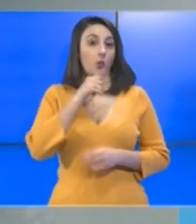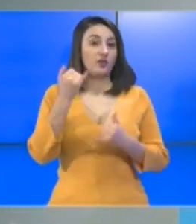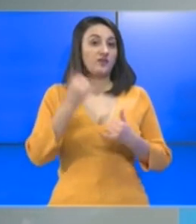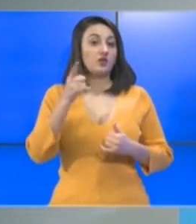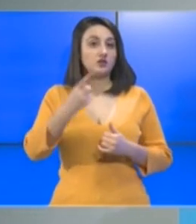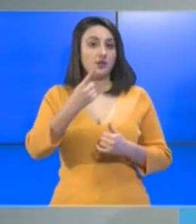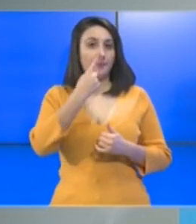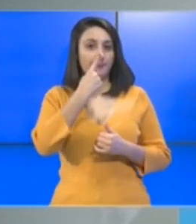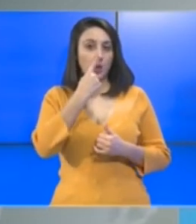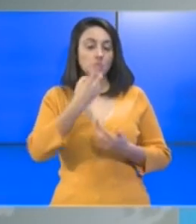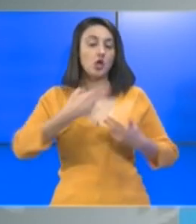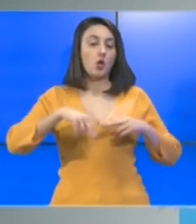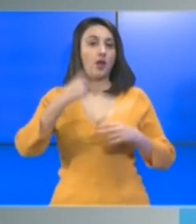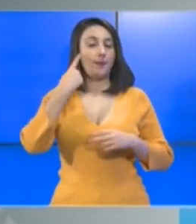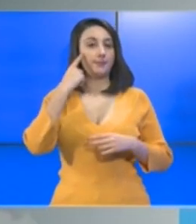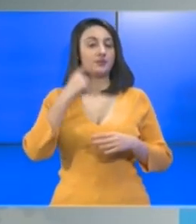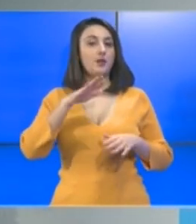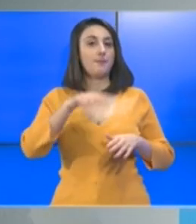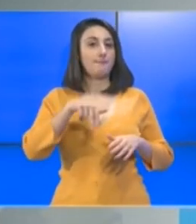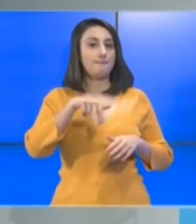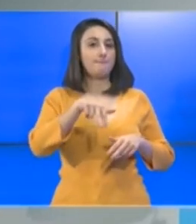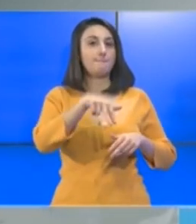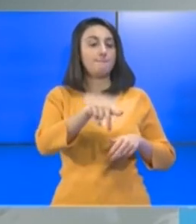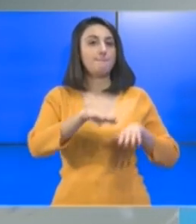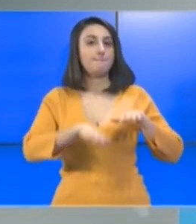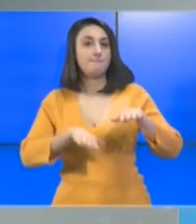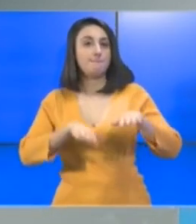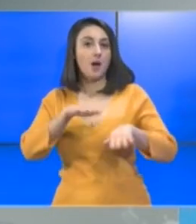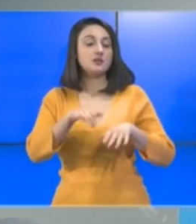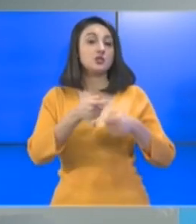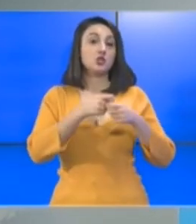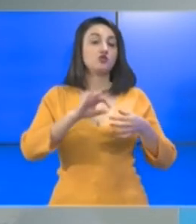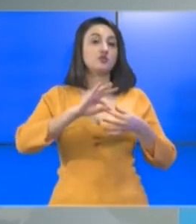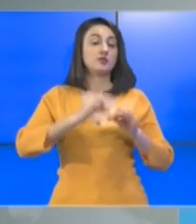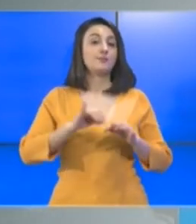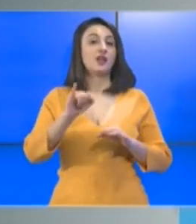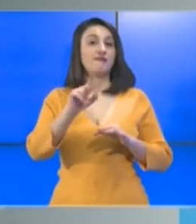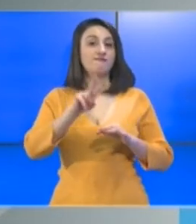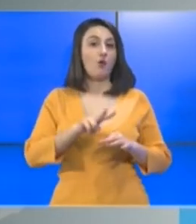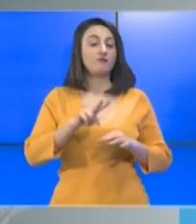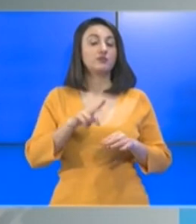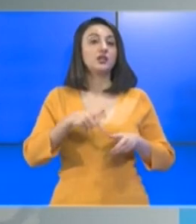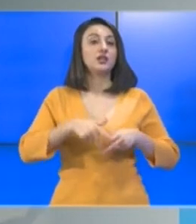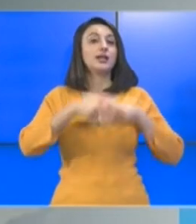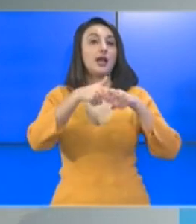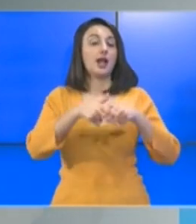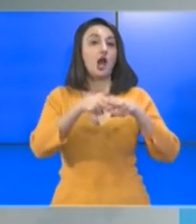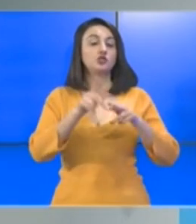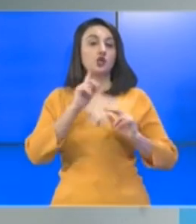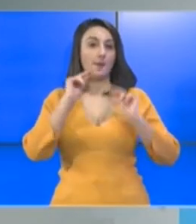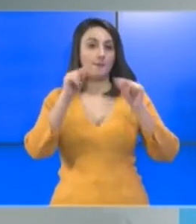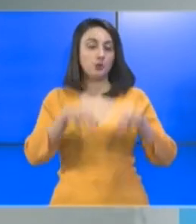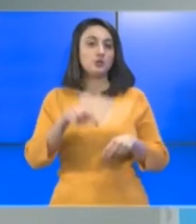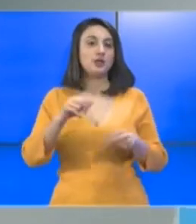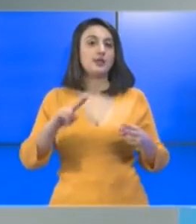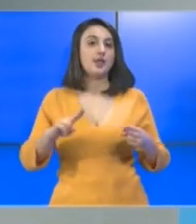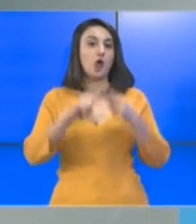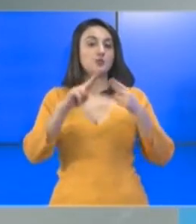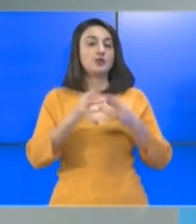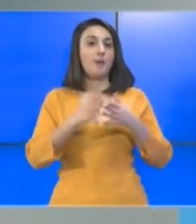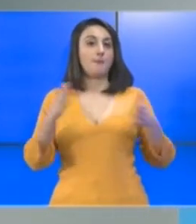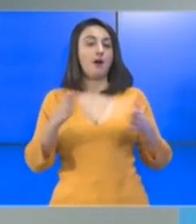aceste mirosuri? Noi am luat la pas tot ce înseamnă județul Ilfov, chiar Călăraș, și am ajuns în Iaul, în